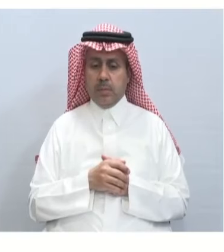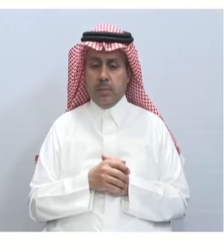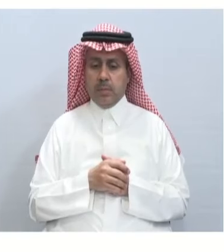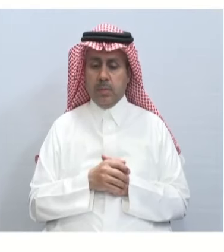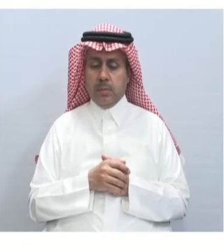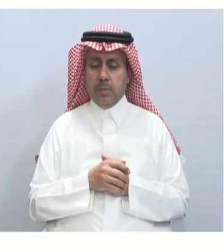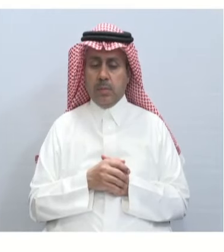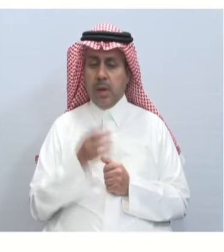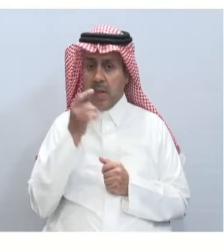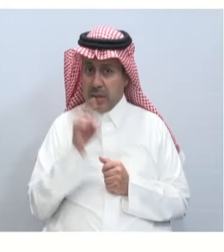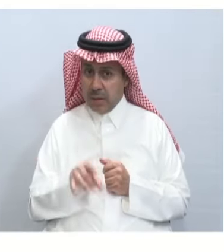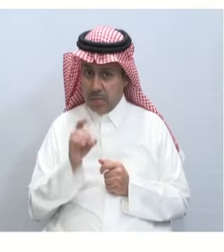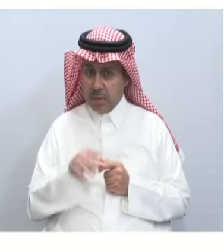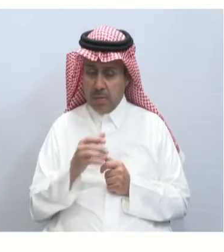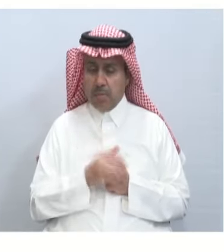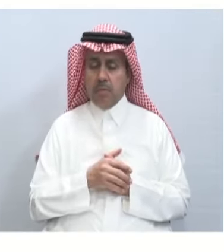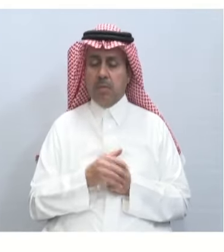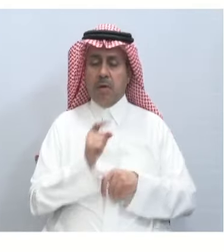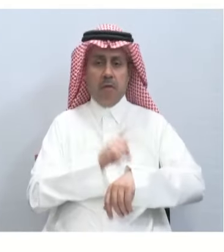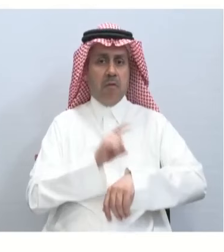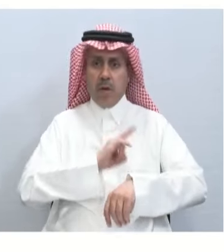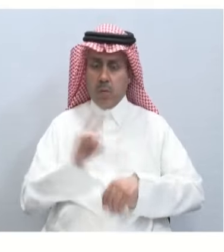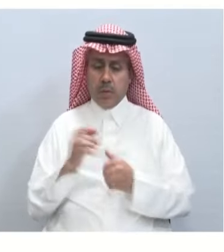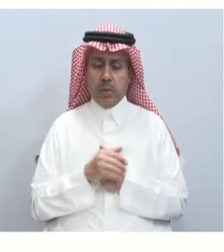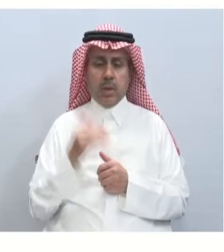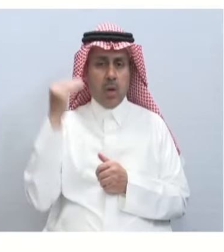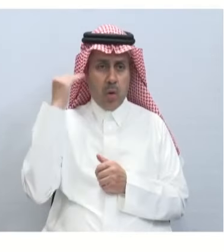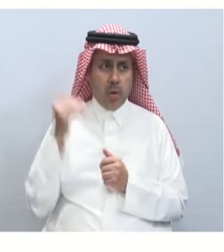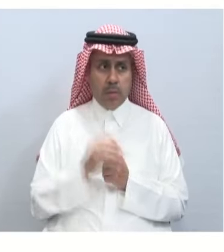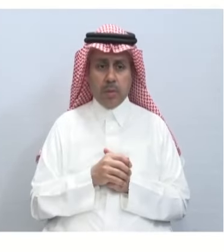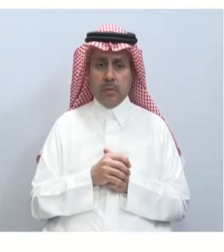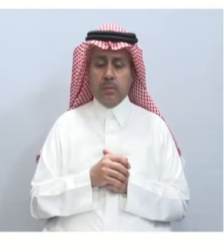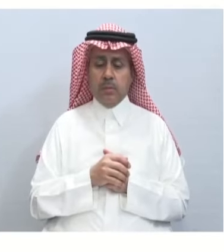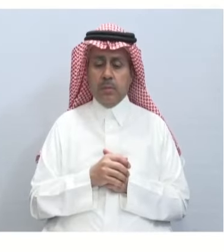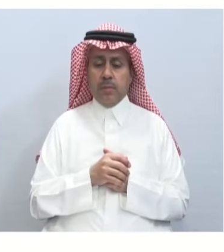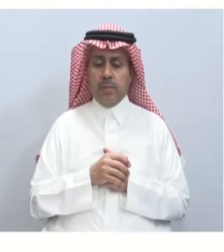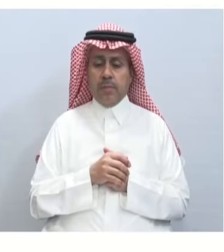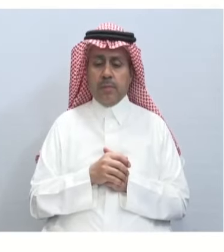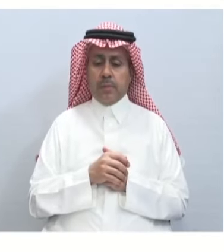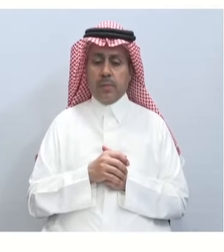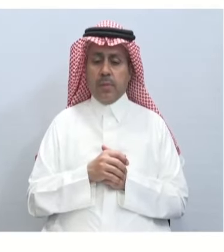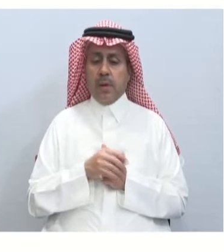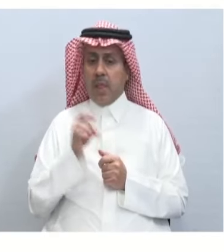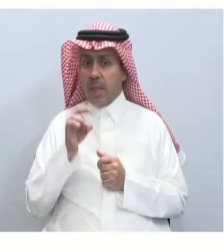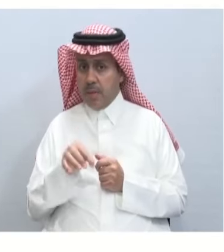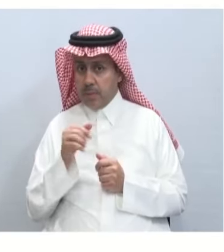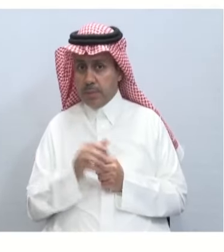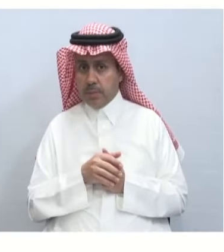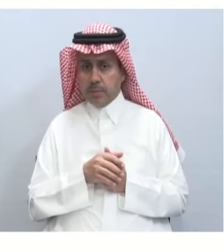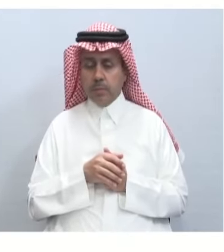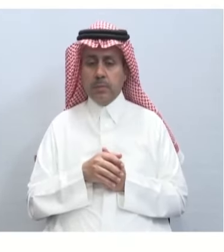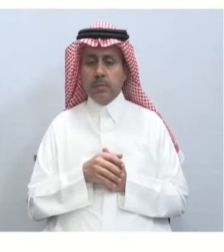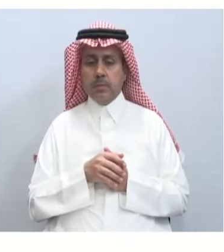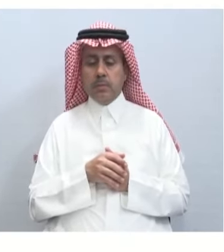اذا هذا هو تعريف الاستحاضه دم مرض عارض